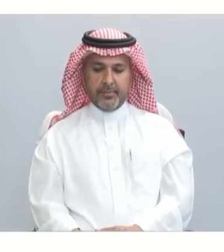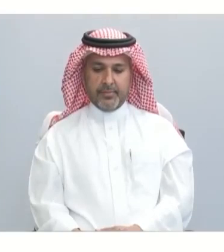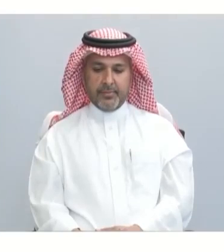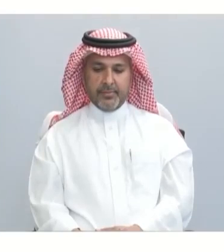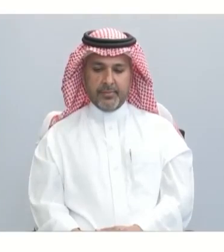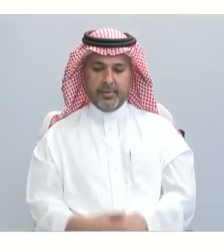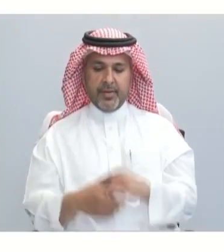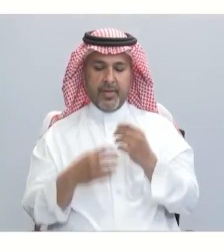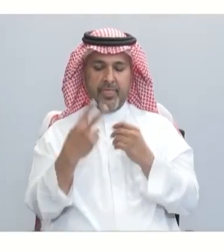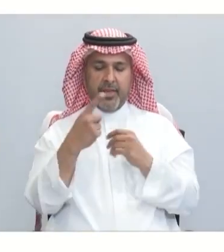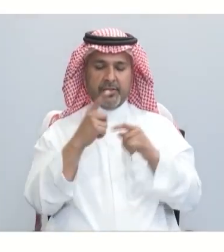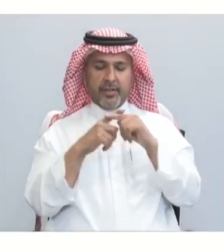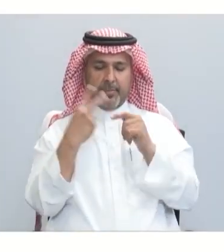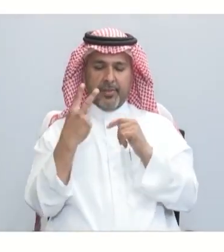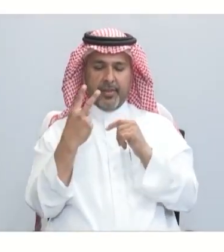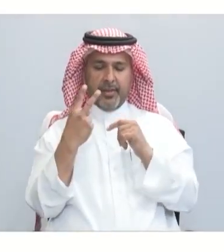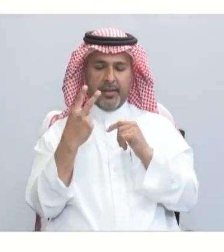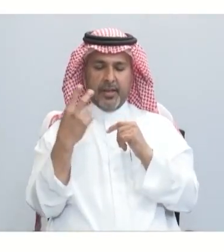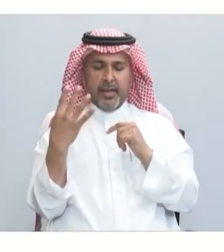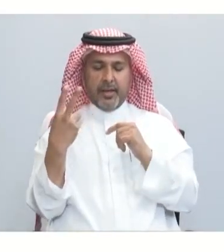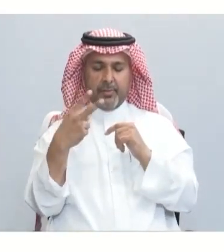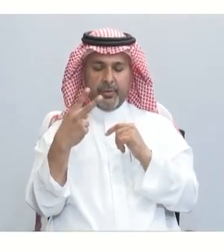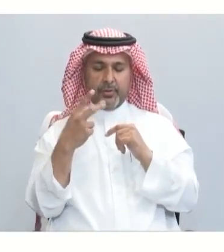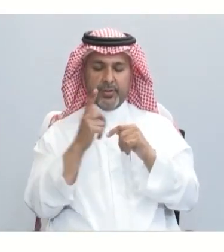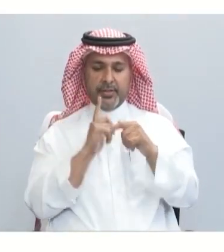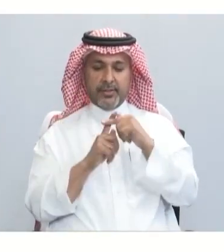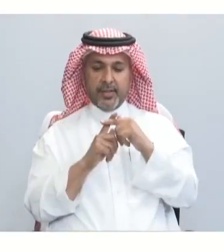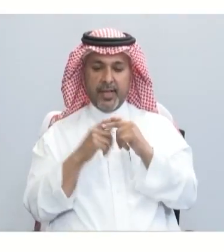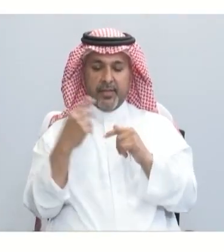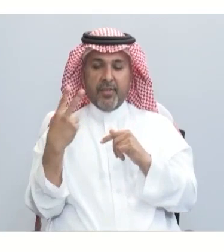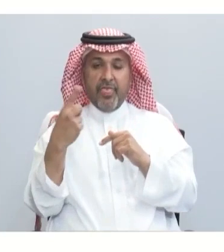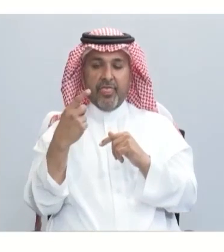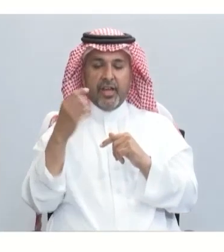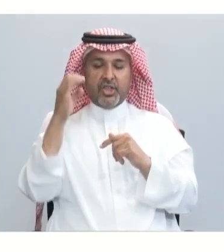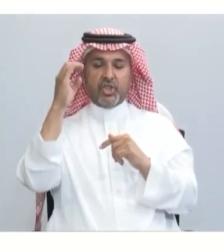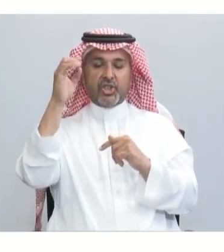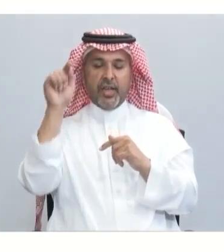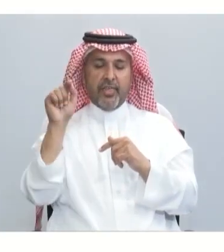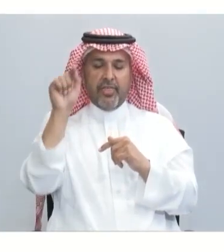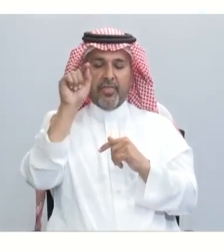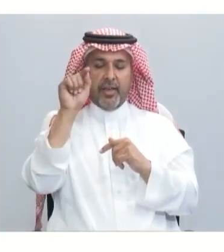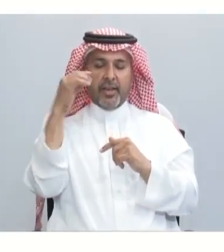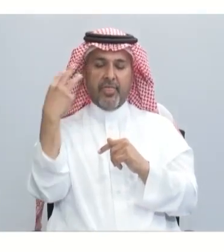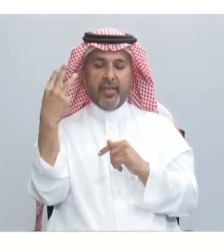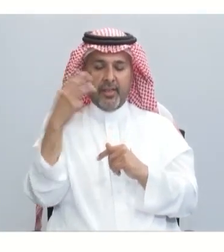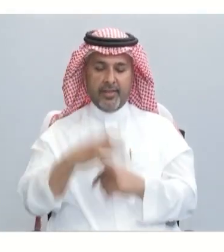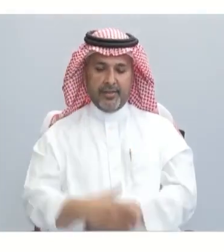24 زئ 12 جذر 3 على اتفقنا سابقا مباشره